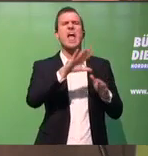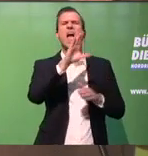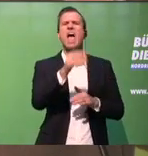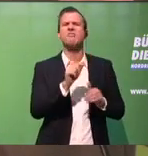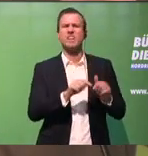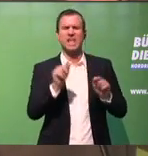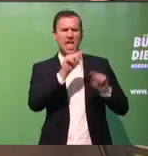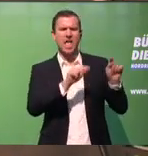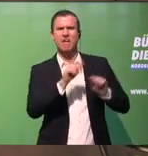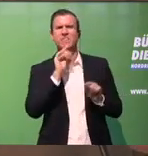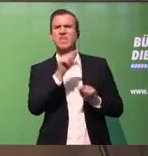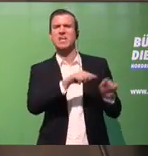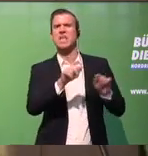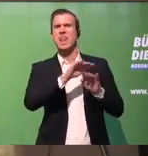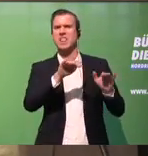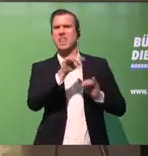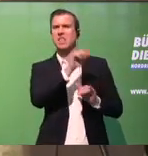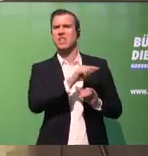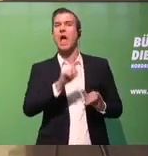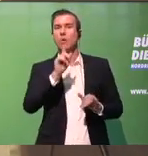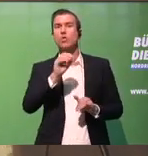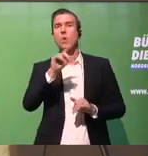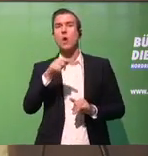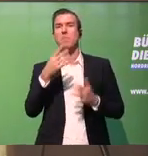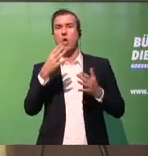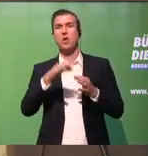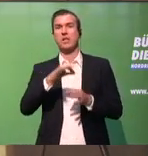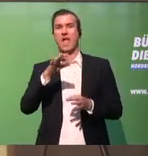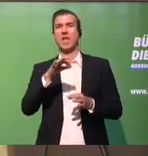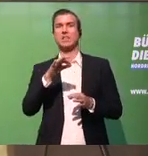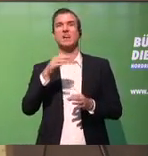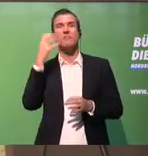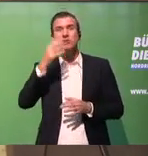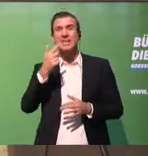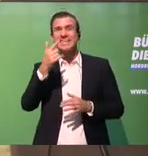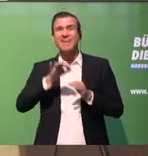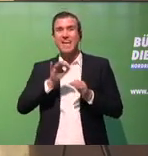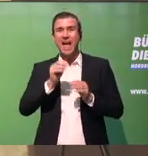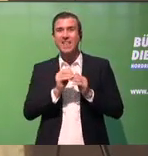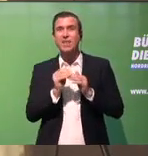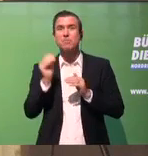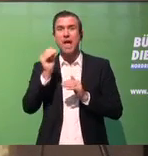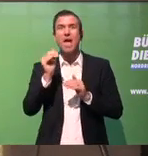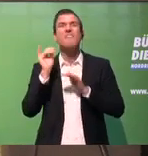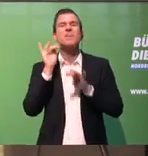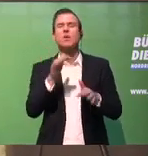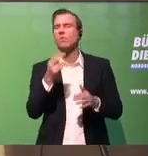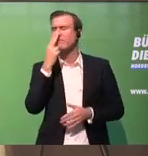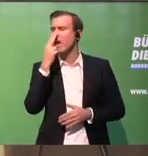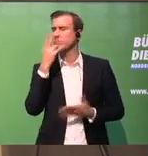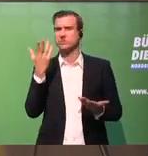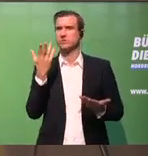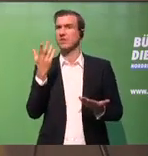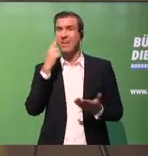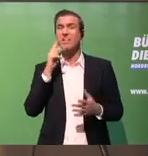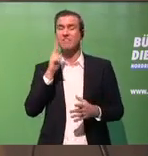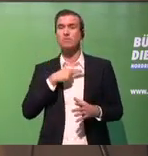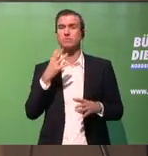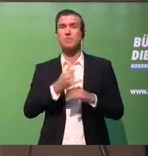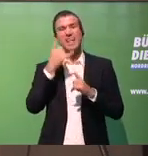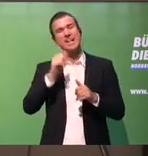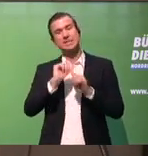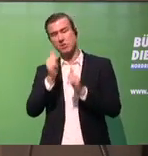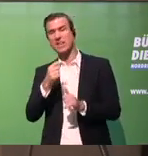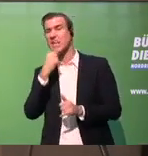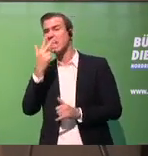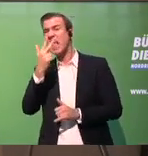haben wir, sehen wir jetzt schon Auswirkungen bei 0,9 Grad. Was mag es erst bei 2 Grad sein, selbst wenn wir die erreichen. Aber die Modelle sagen jetzt momentan